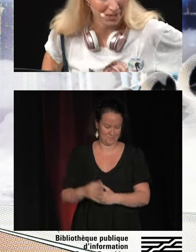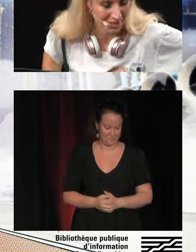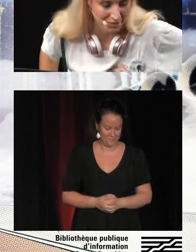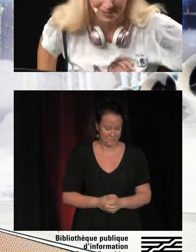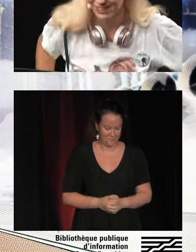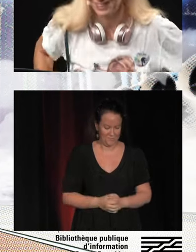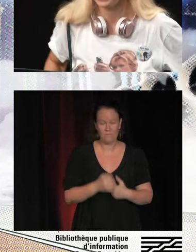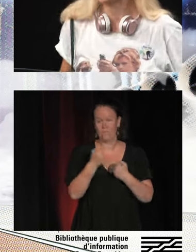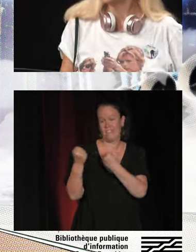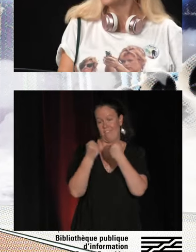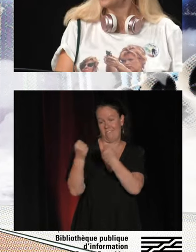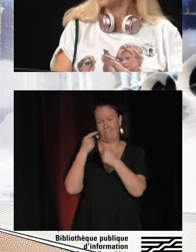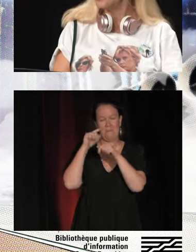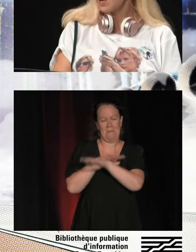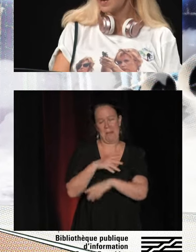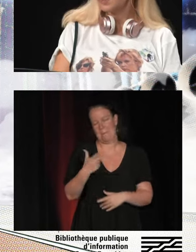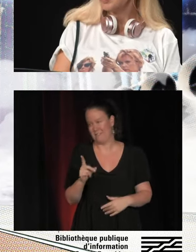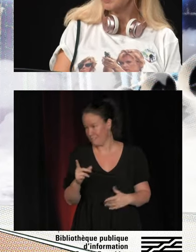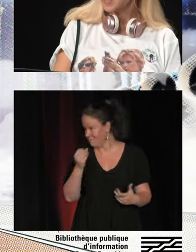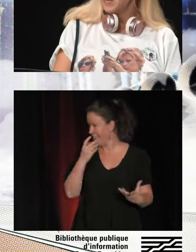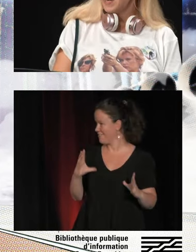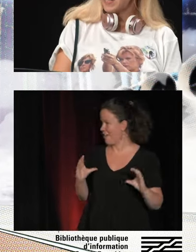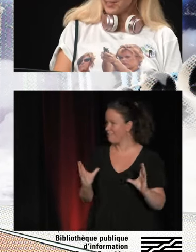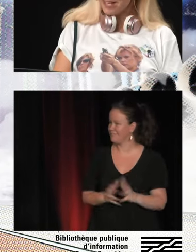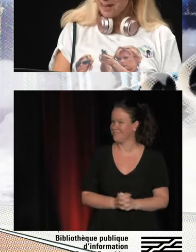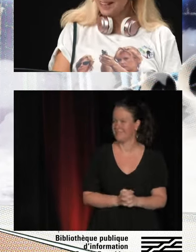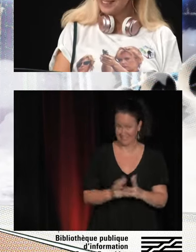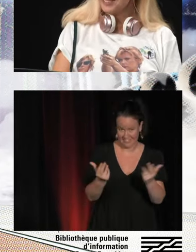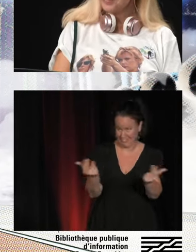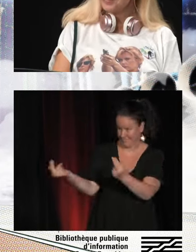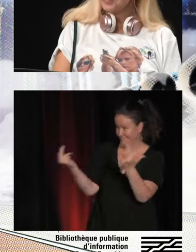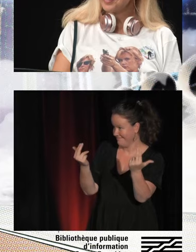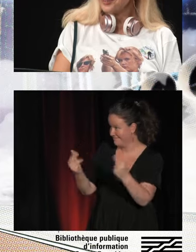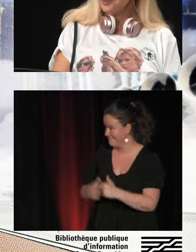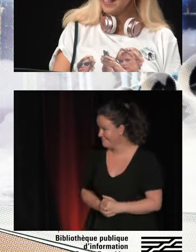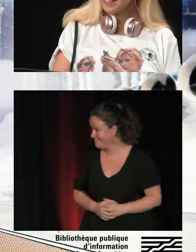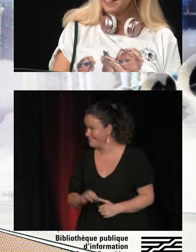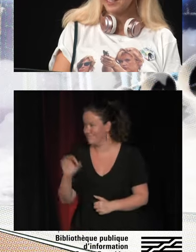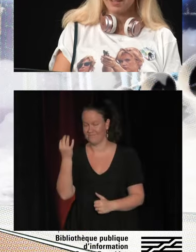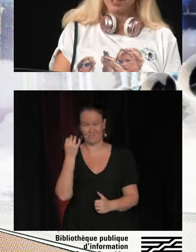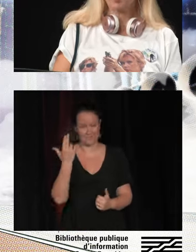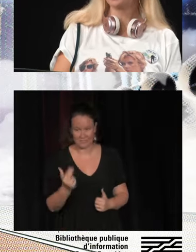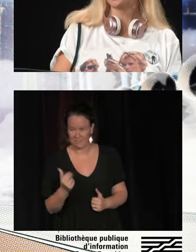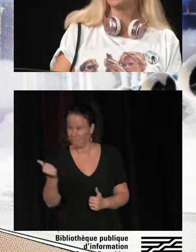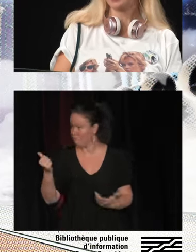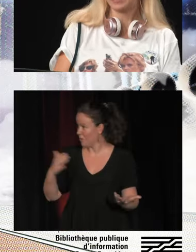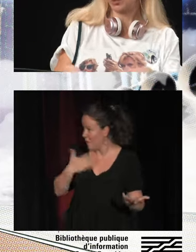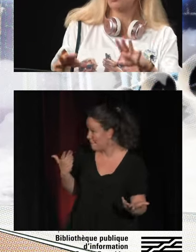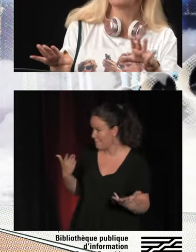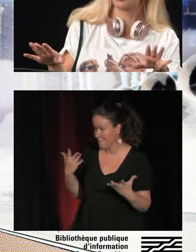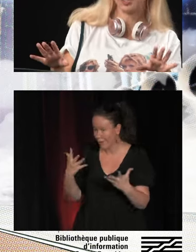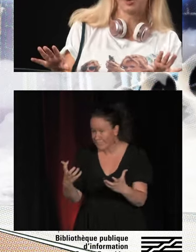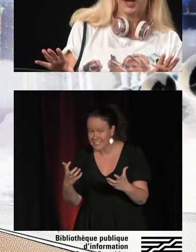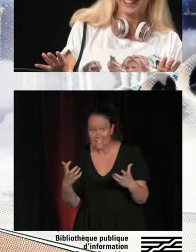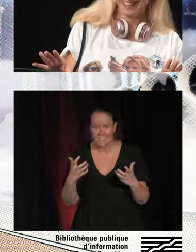générique de Super Mario Kart, mais on est bien là. Est-ce que ça va? Oui. Est-ce que ça vous a un peu donné envie de faire...